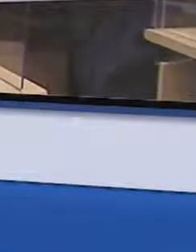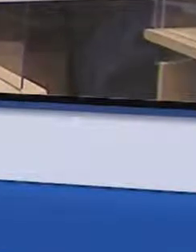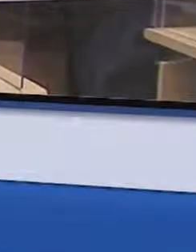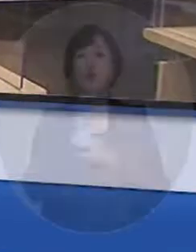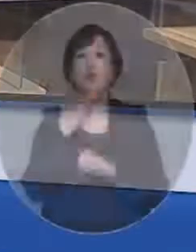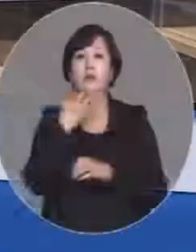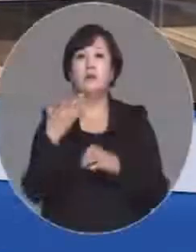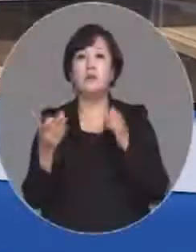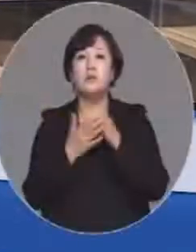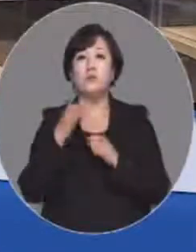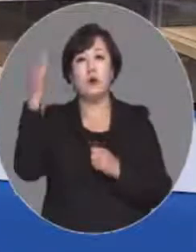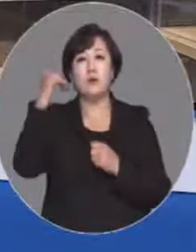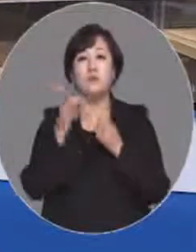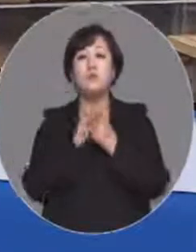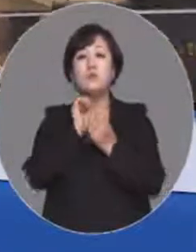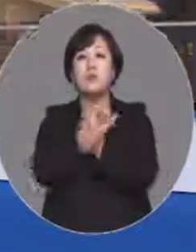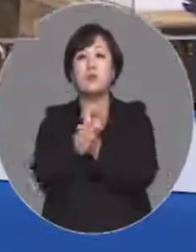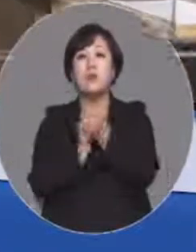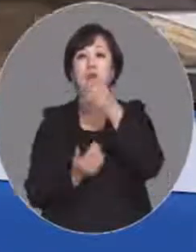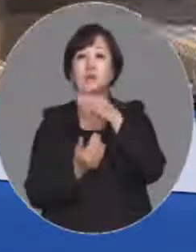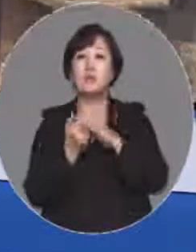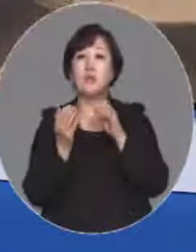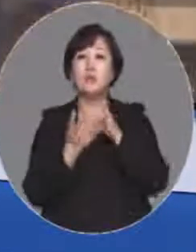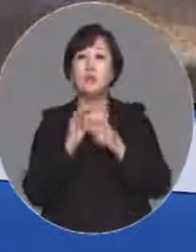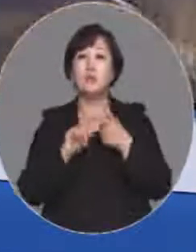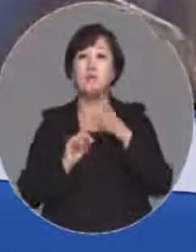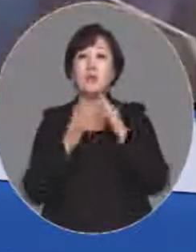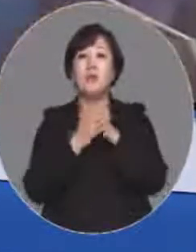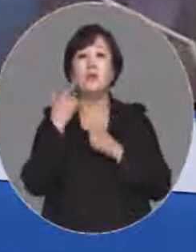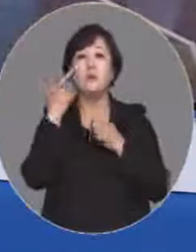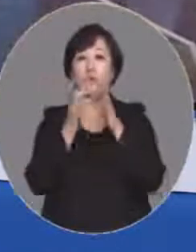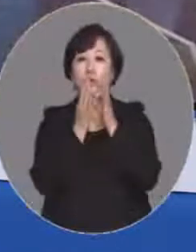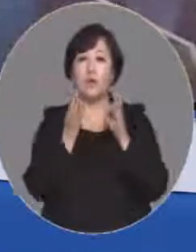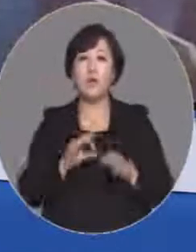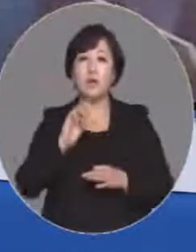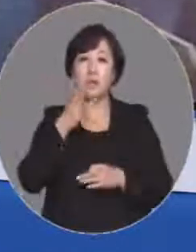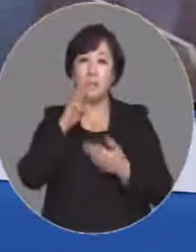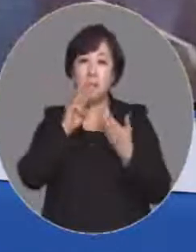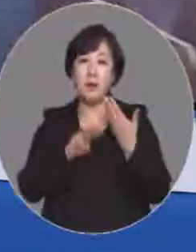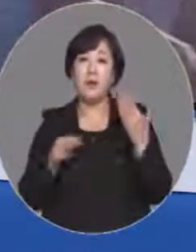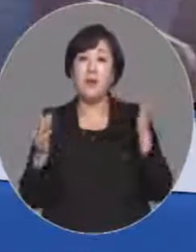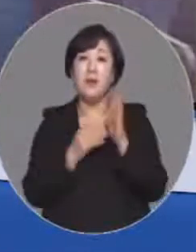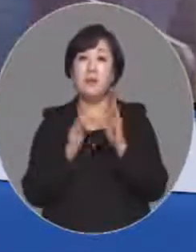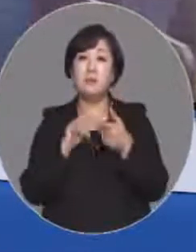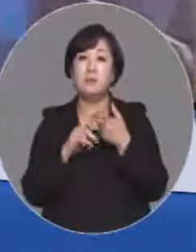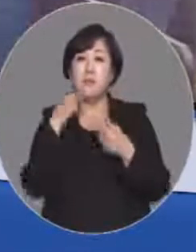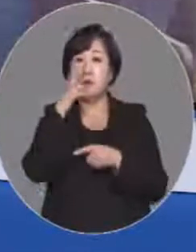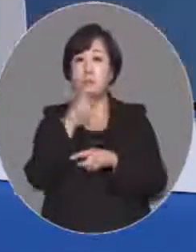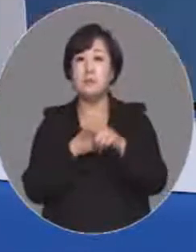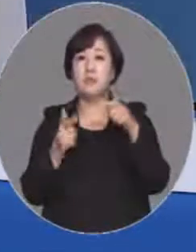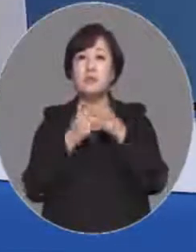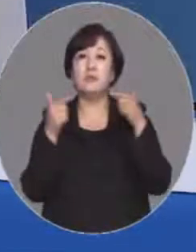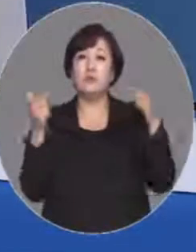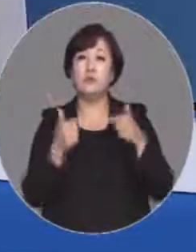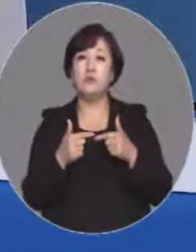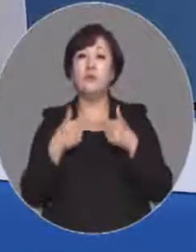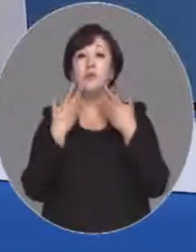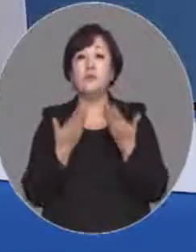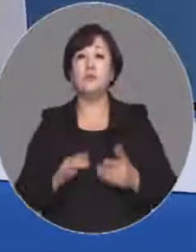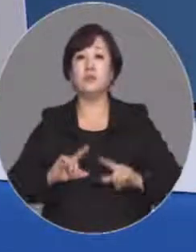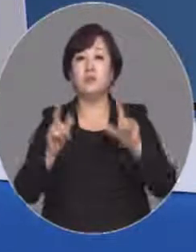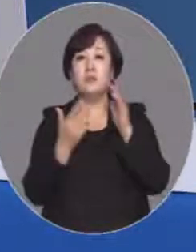코로나19 국내 신규 확진자가 엿새 만에 300명 아래로 떨어졌지만 검사 수가 줄어든 휴일